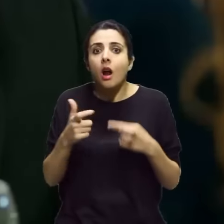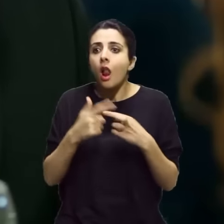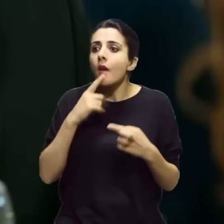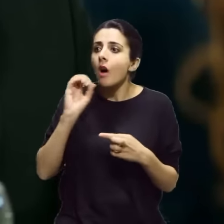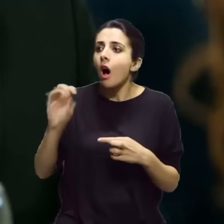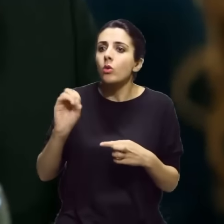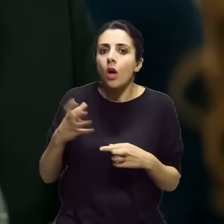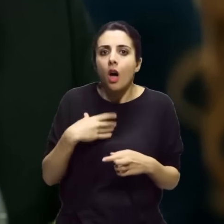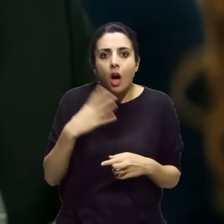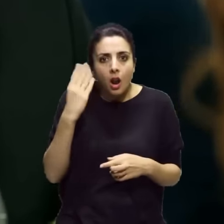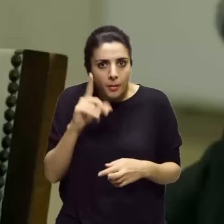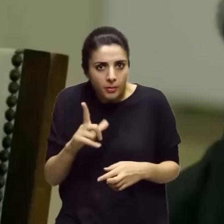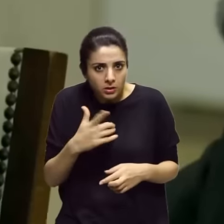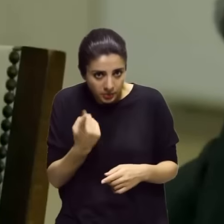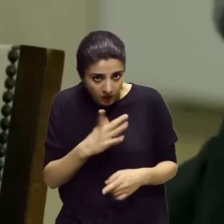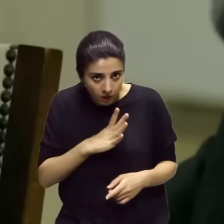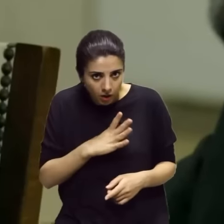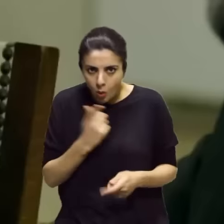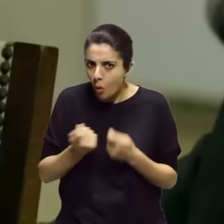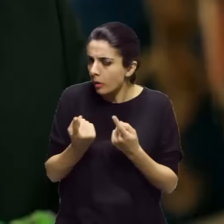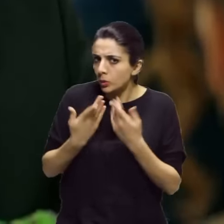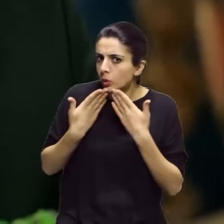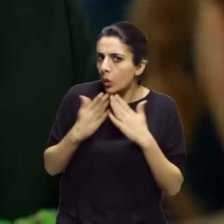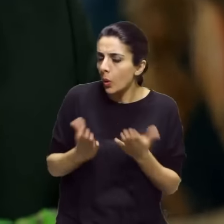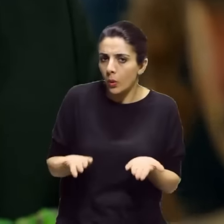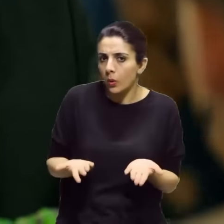uğraşıyor? Hani bir şey varsa bilelim. Yo, uğraşmıyor.